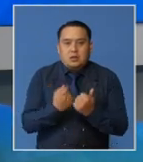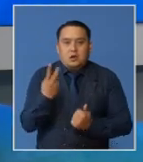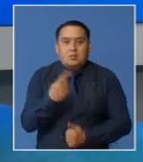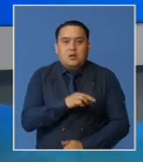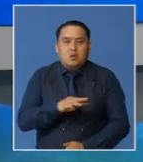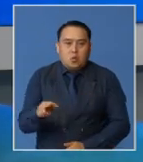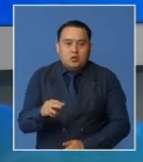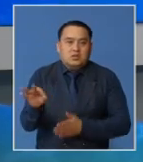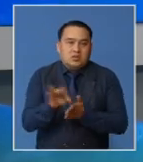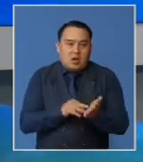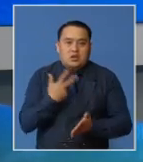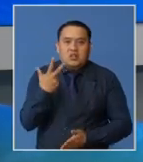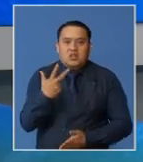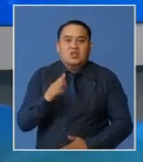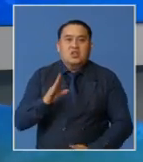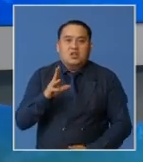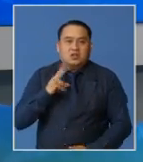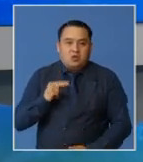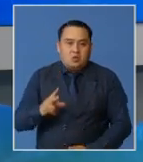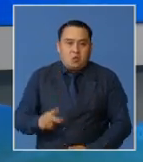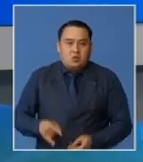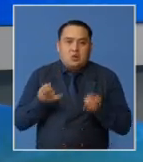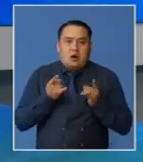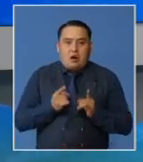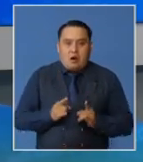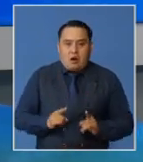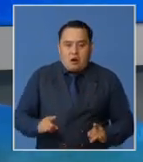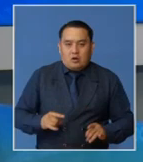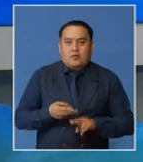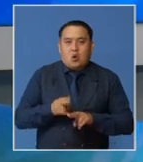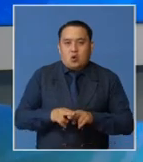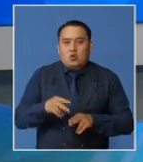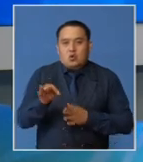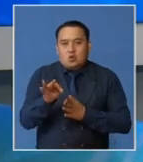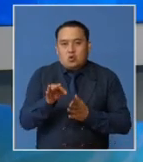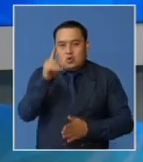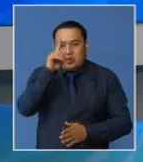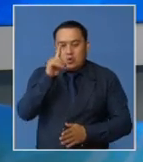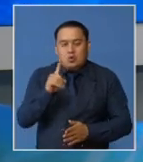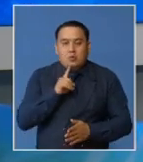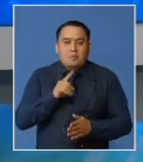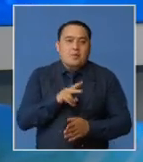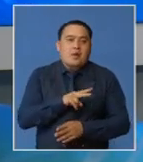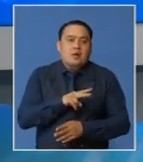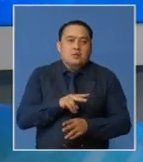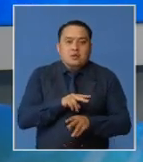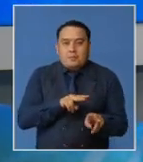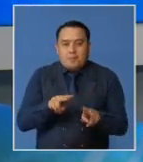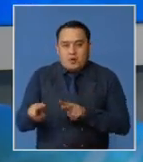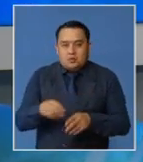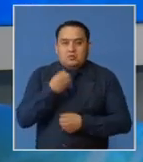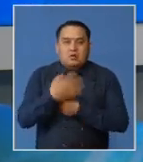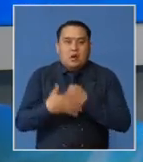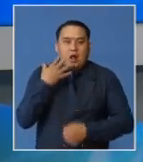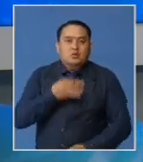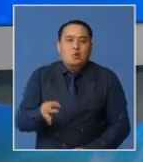минуте появились сразу три девочки. Малышки родились недоношенными, потом ровно месяц назад были под присмотром неонатологов перинатального